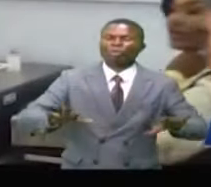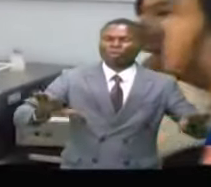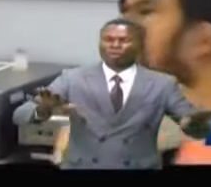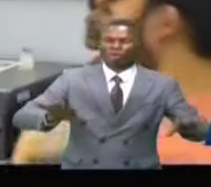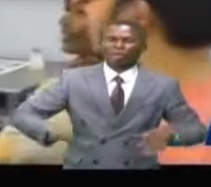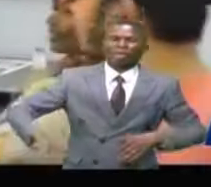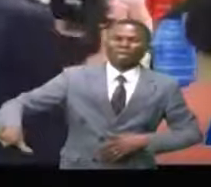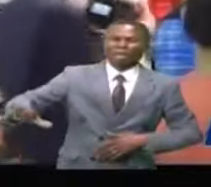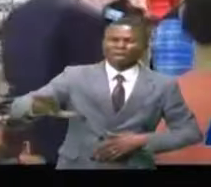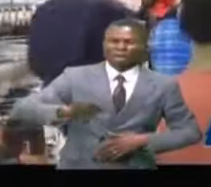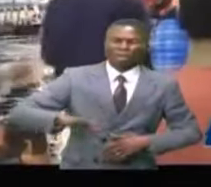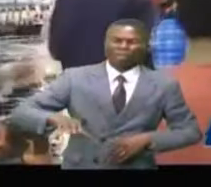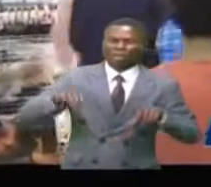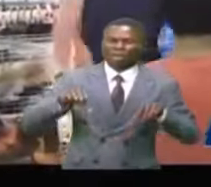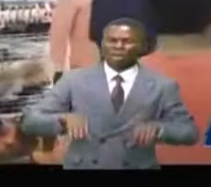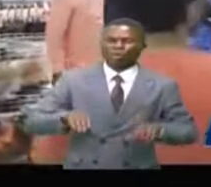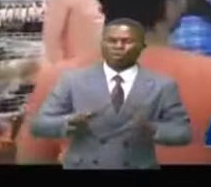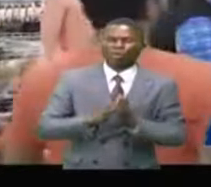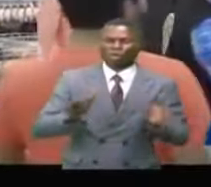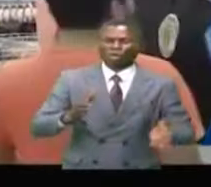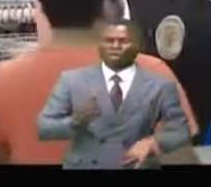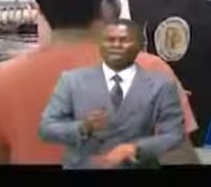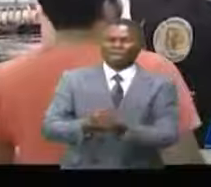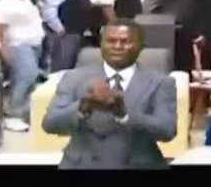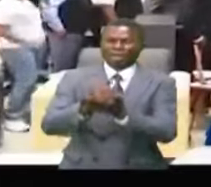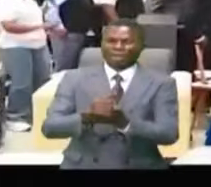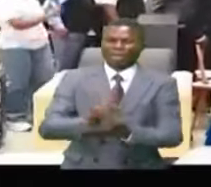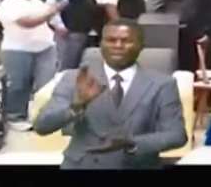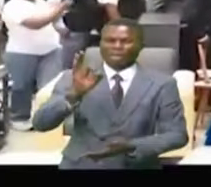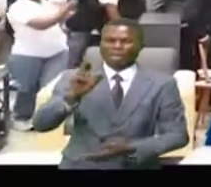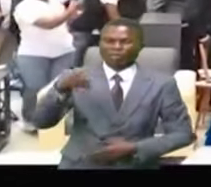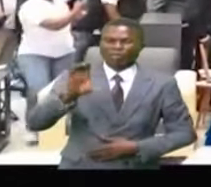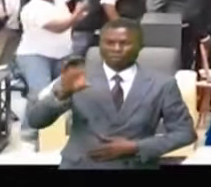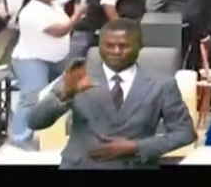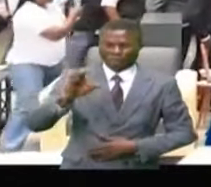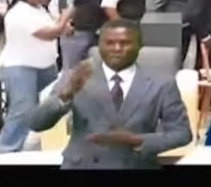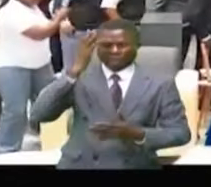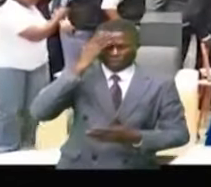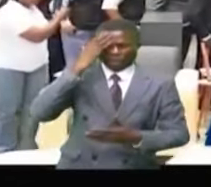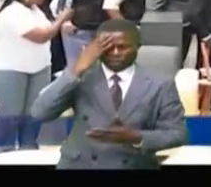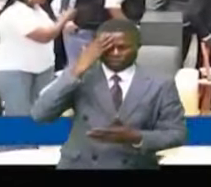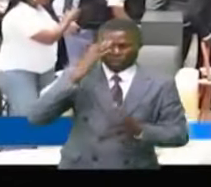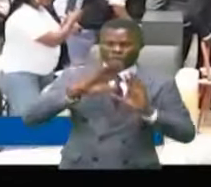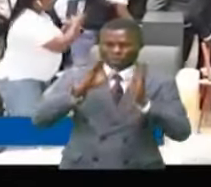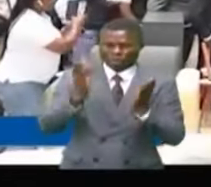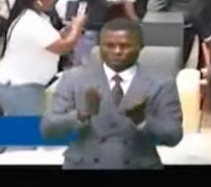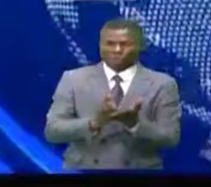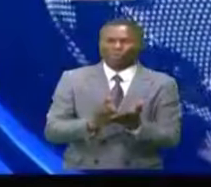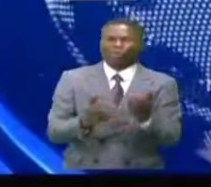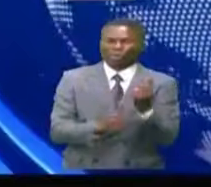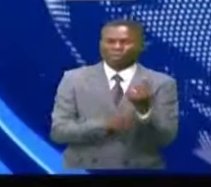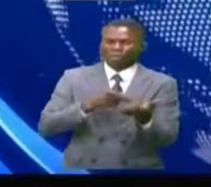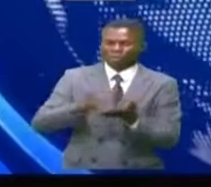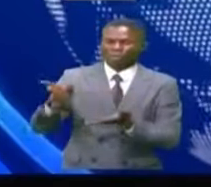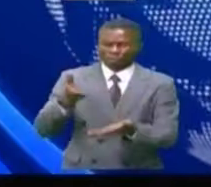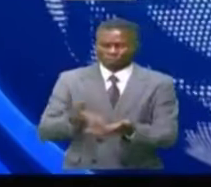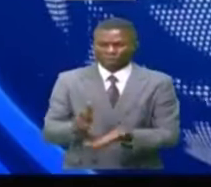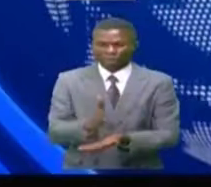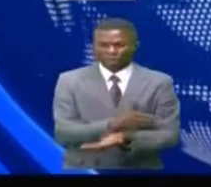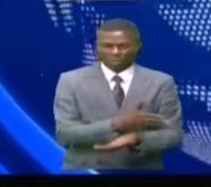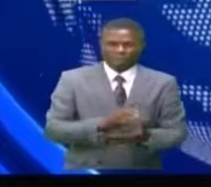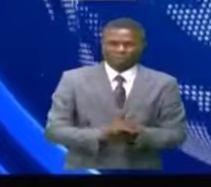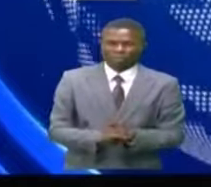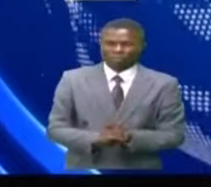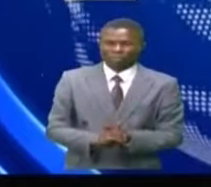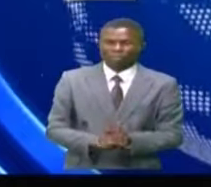toute l'étendue de la RDC afin de permettre au FPC de répertorier tous ses redevables. Et puis,